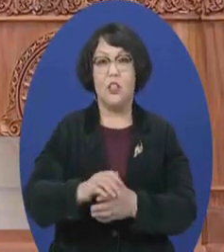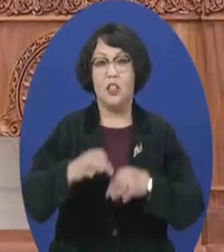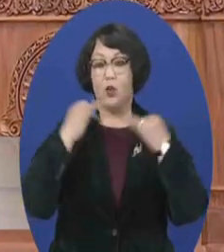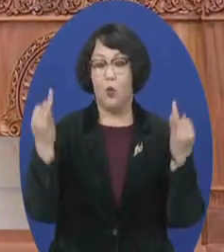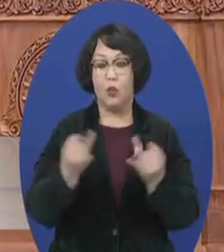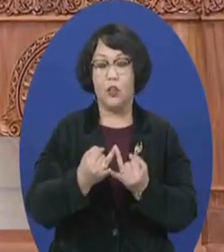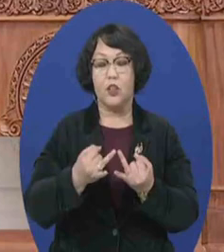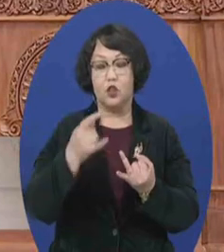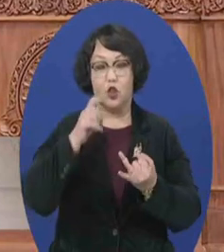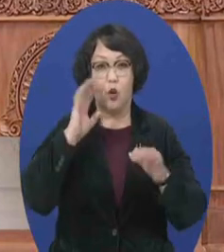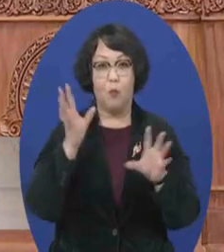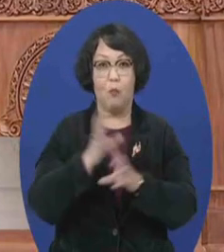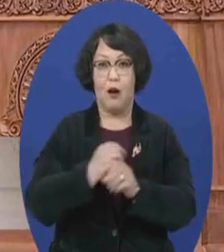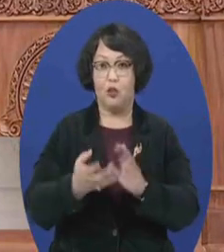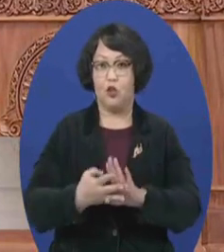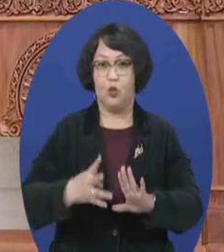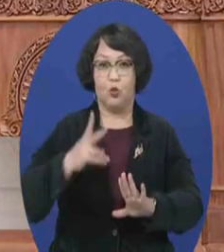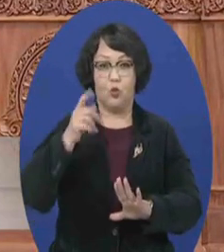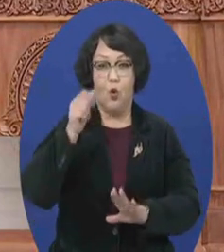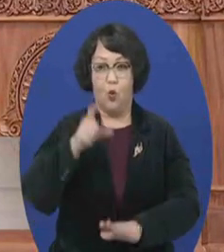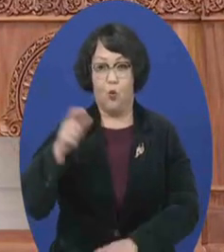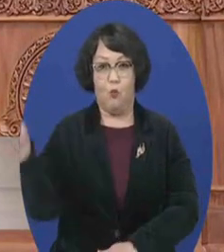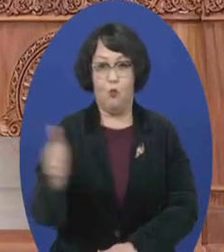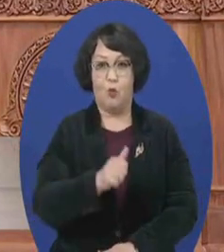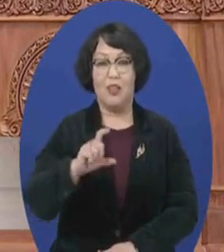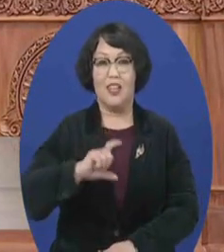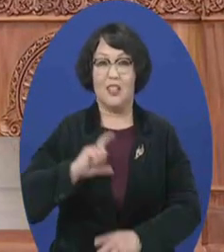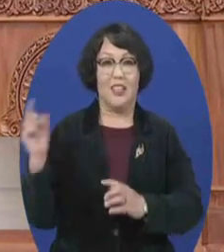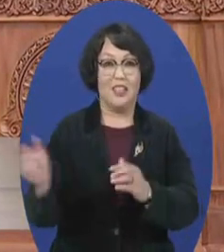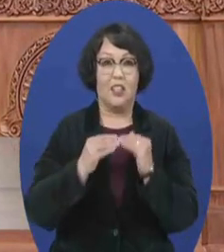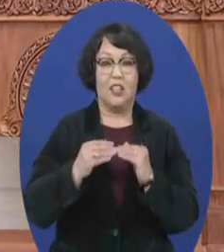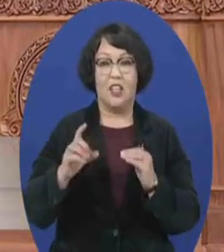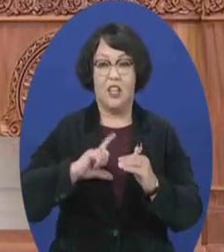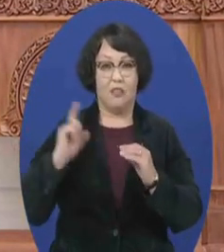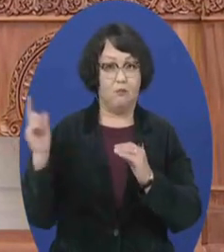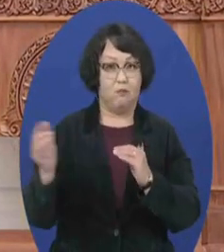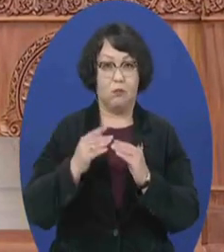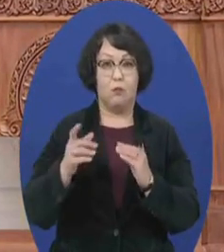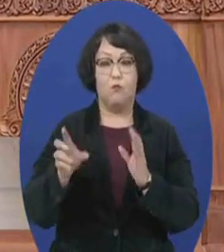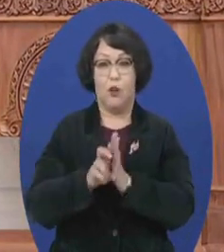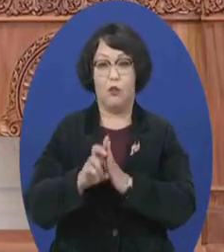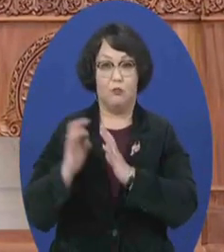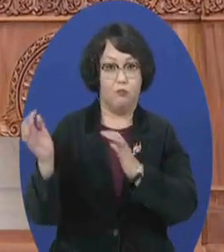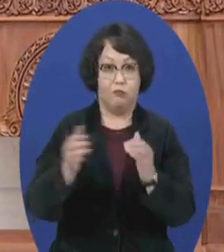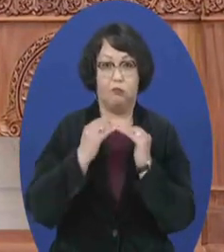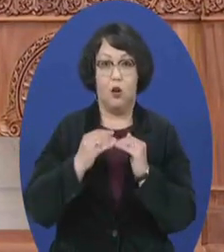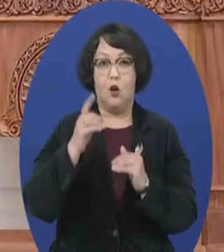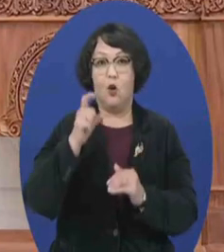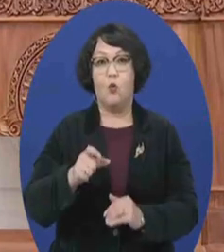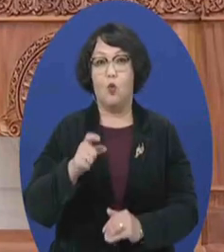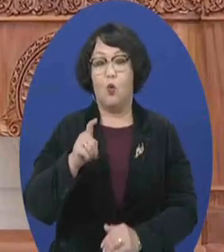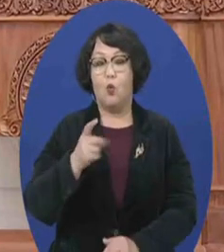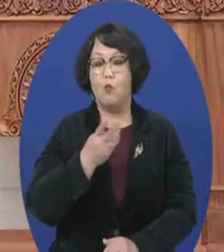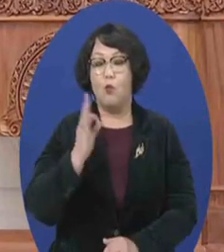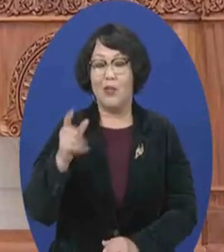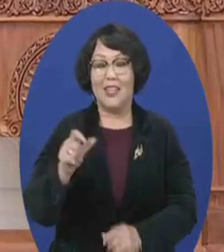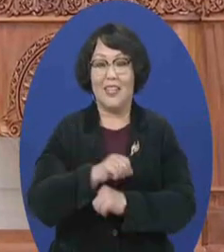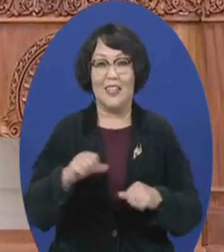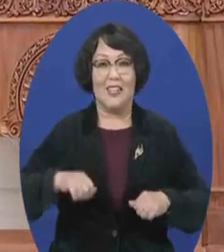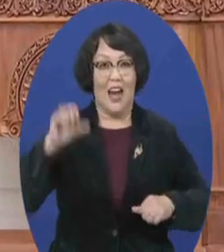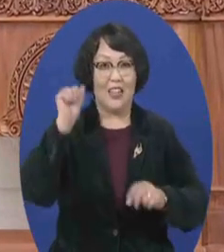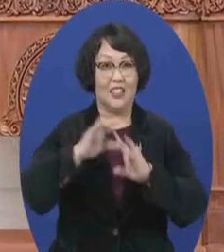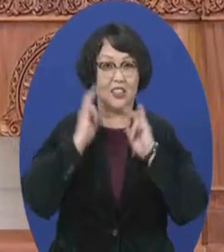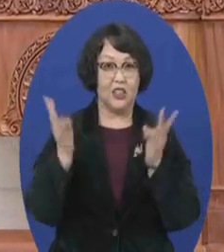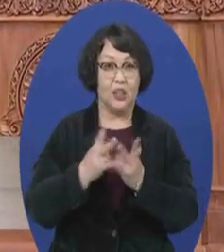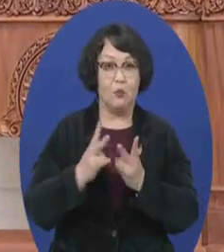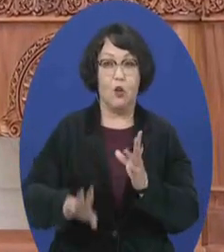болон төгөлдржүүлэх, хүм бүр, тэгш эрх, тэгш боломжоор хангагдсан хүмүүнлэг иргэний ардсан нийгмийг хөгжүүлэхийн